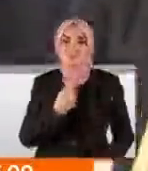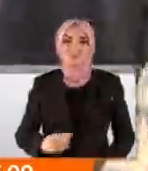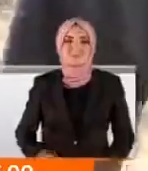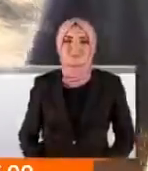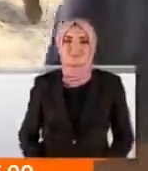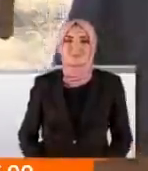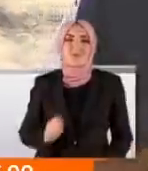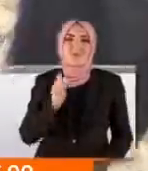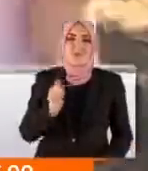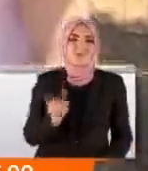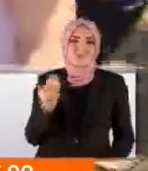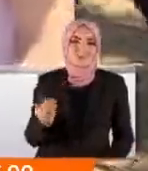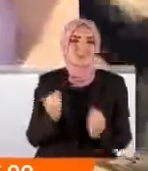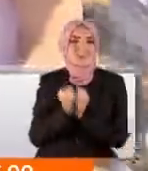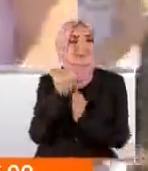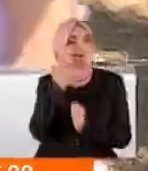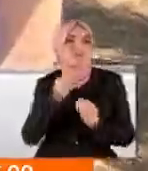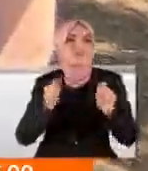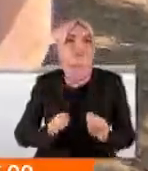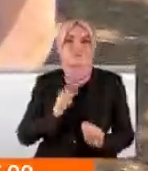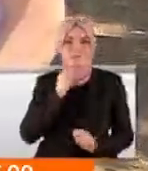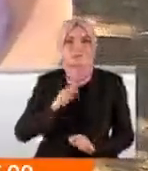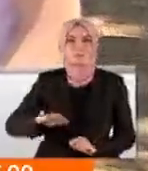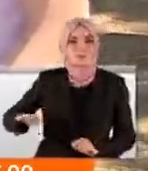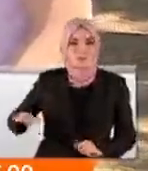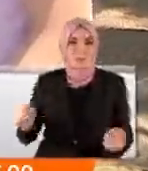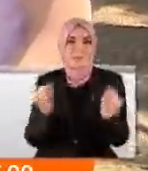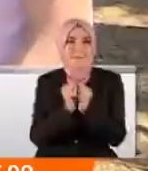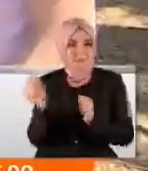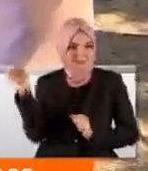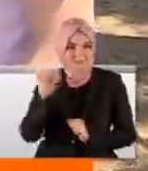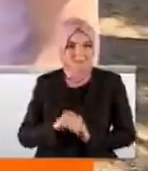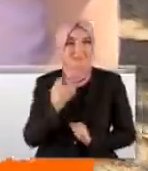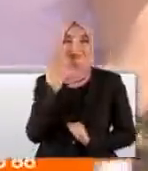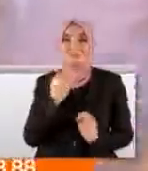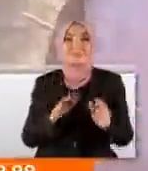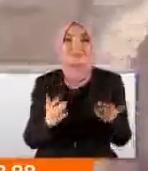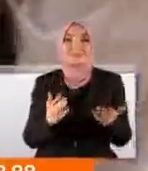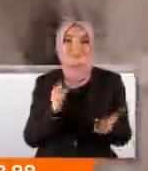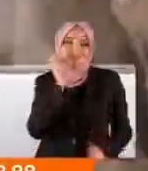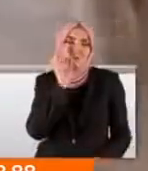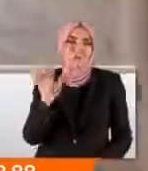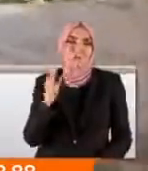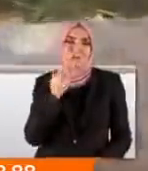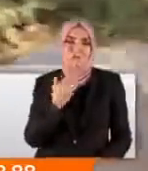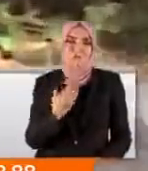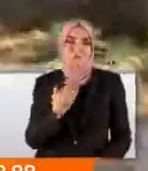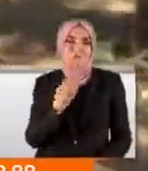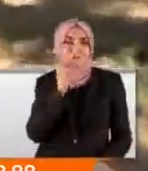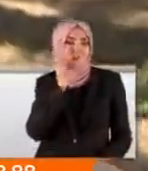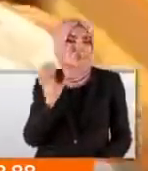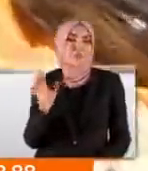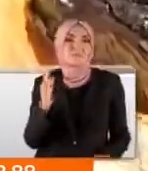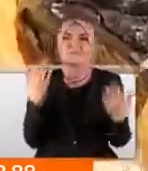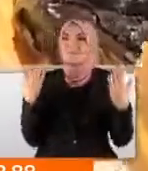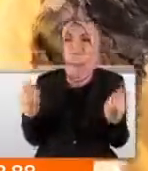yapalım, mangal keyfi yapacağız kısmet olursa. Çoluk çocuk hep birlikte gelmişsiniz. Peki keyifler nasıl? Mükemmel. Harika, çok güzel bir